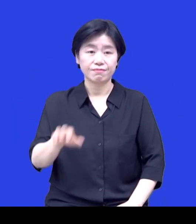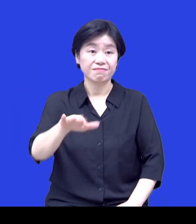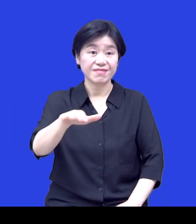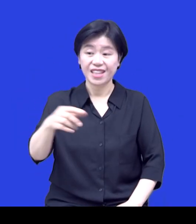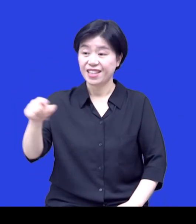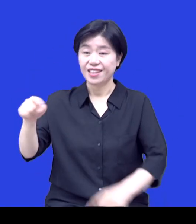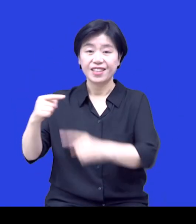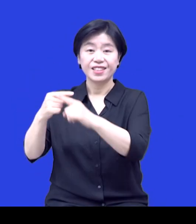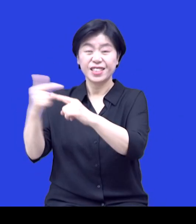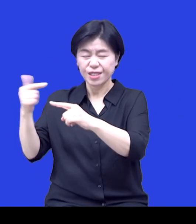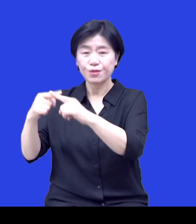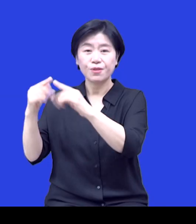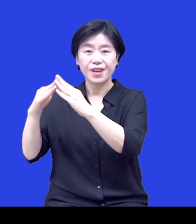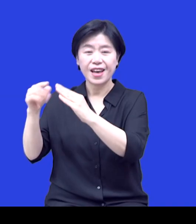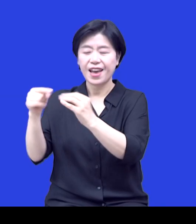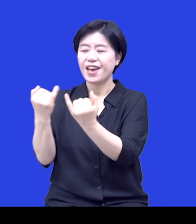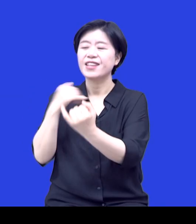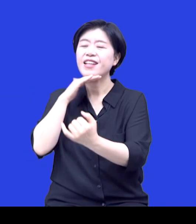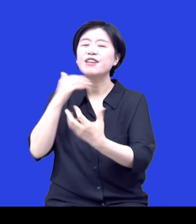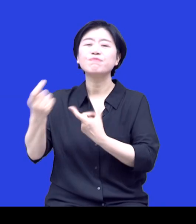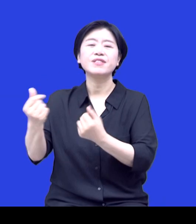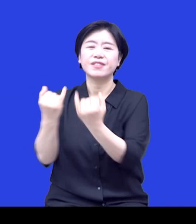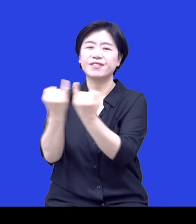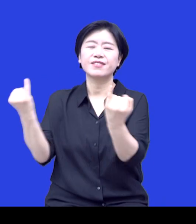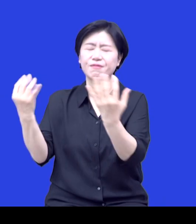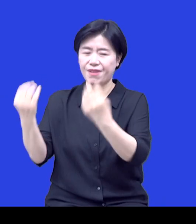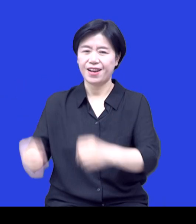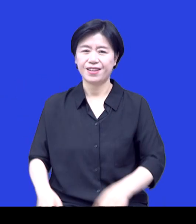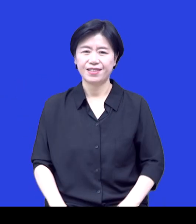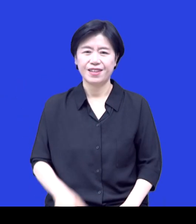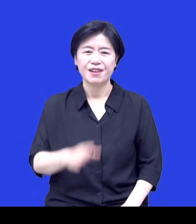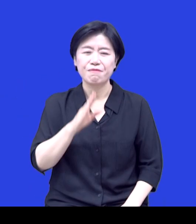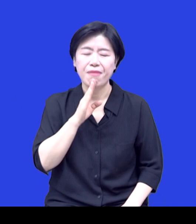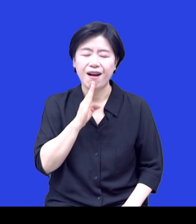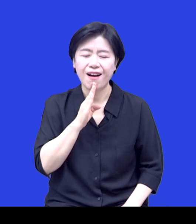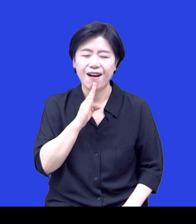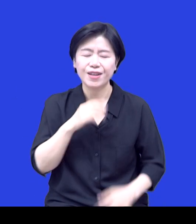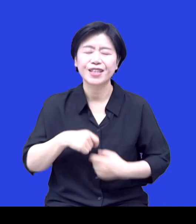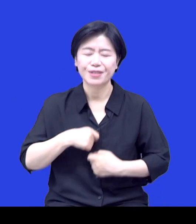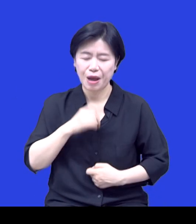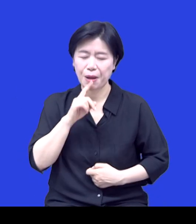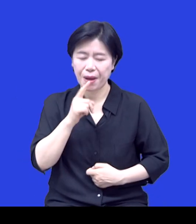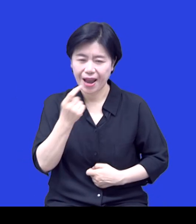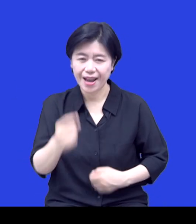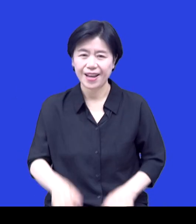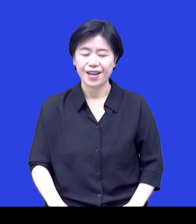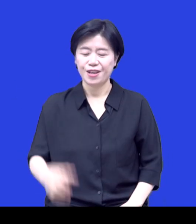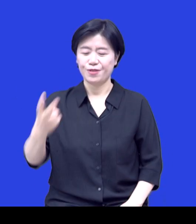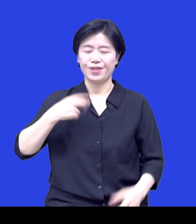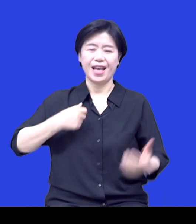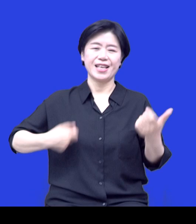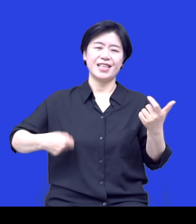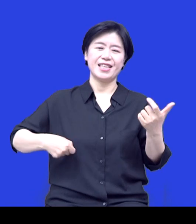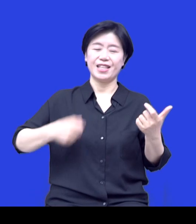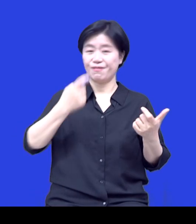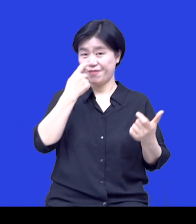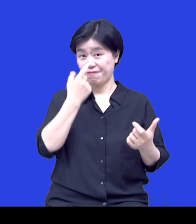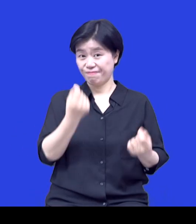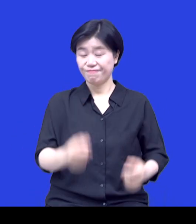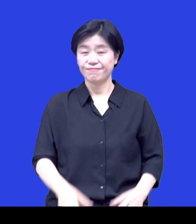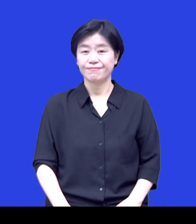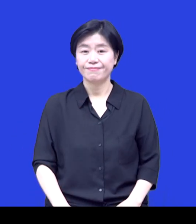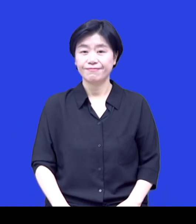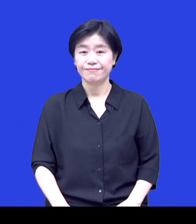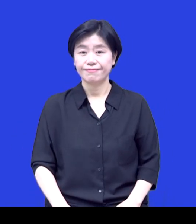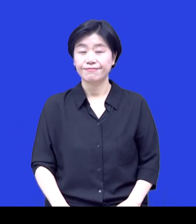할 수 없습니다만. 저는 그랬어요, 저는. 와닿네, 근데 와닿아. 저는 가본 적은 하긴 없지만. 제가 그래서 기타를 배우기도 했습니다. 근데 이제 그렇게 간 교회에서 그래도